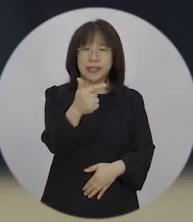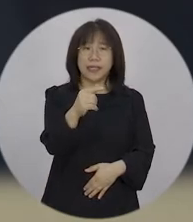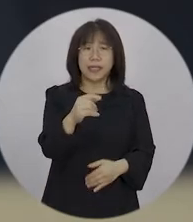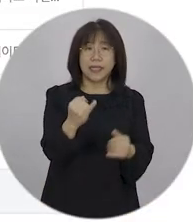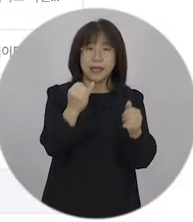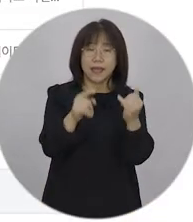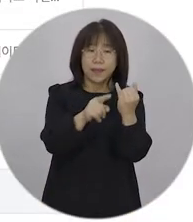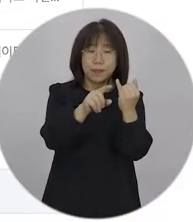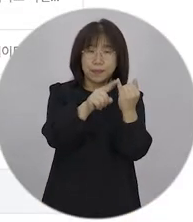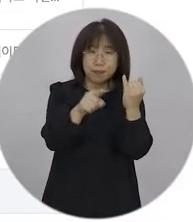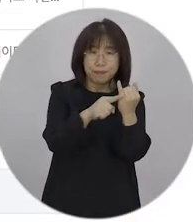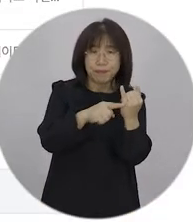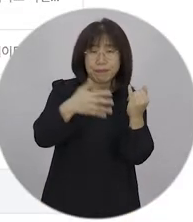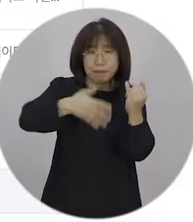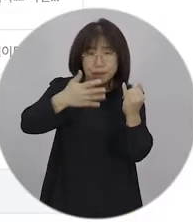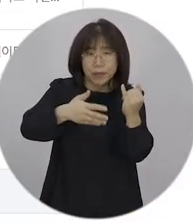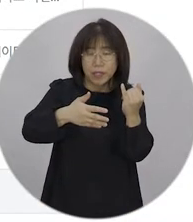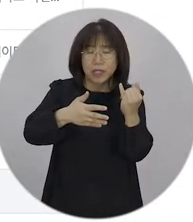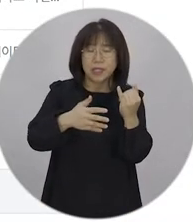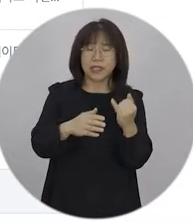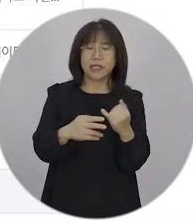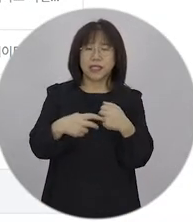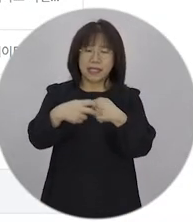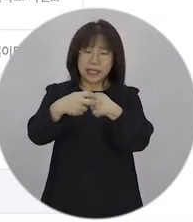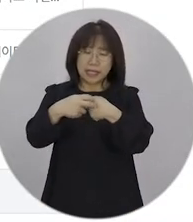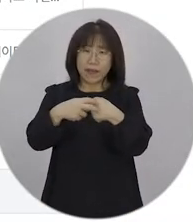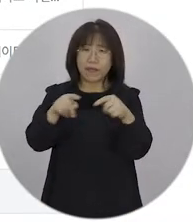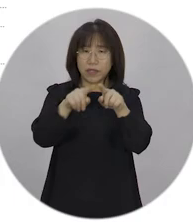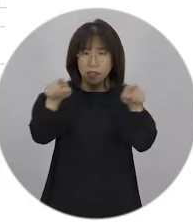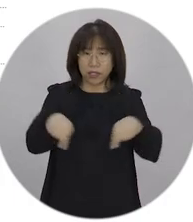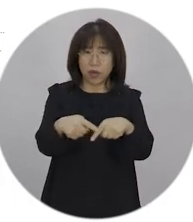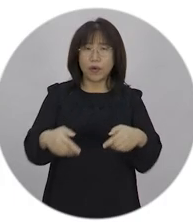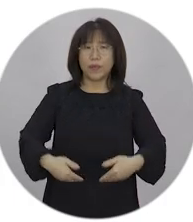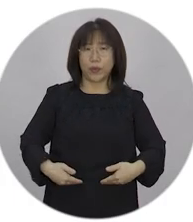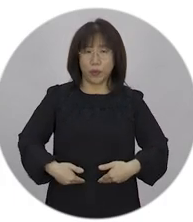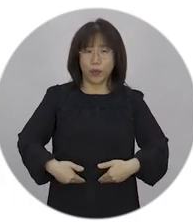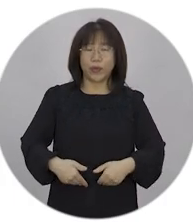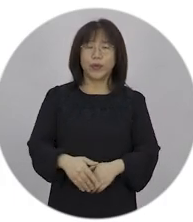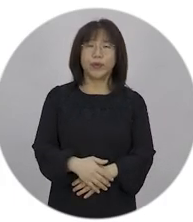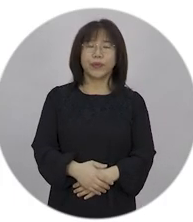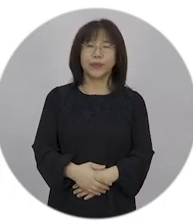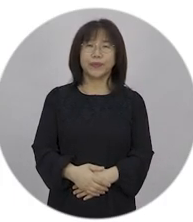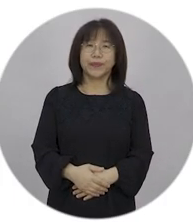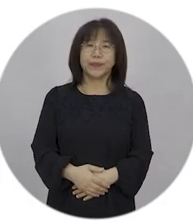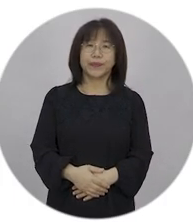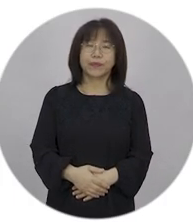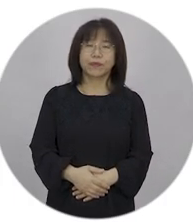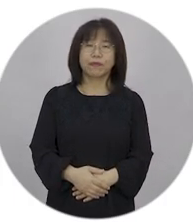난임진단서를 강서구 보건소에 제출하거나 정부24를 통해 온라인 신청하면 됩니다.